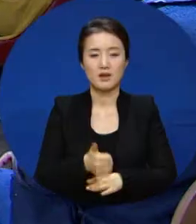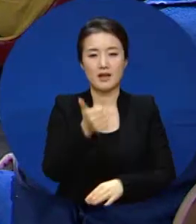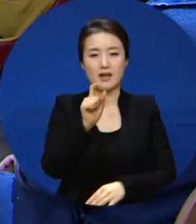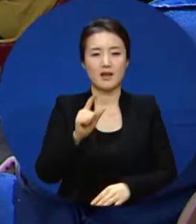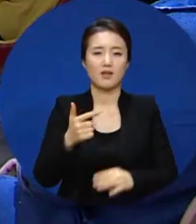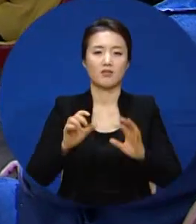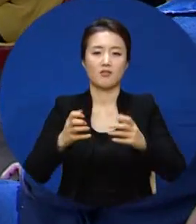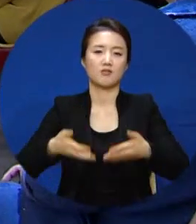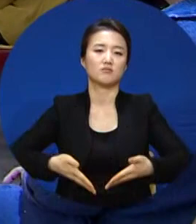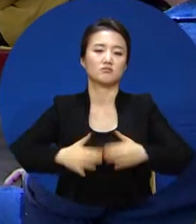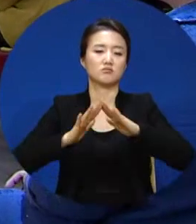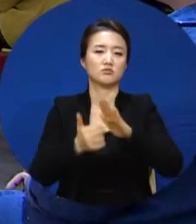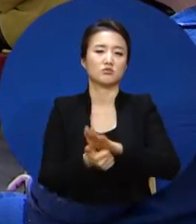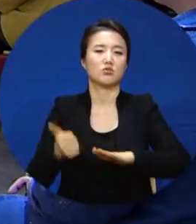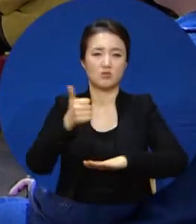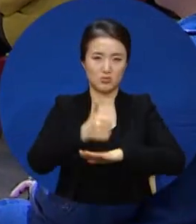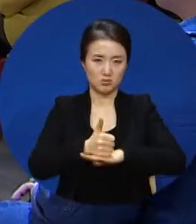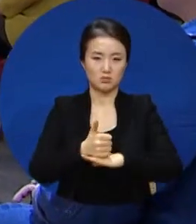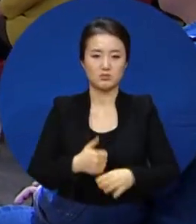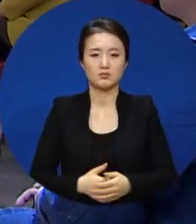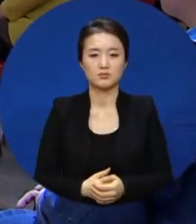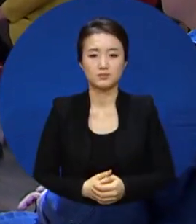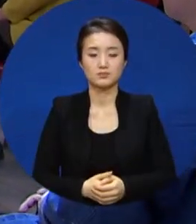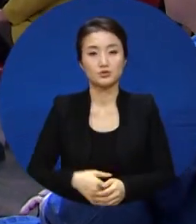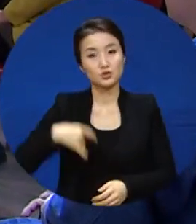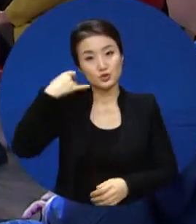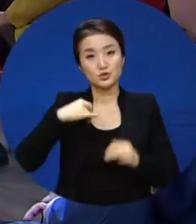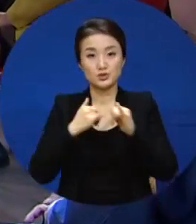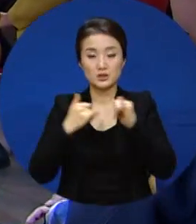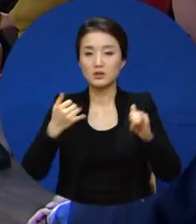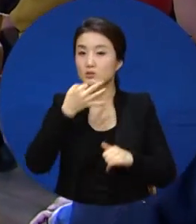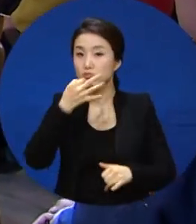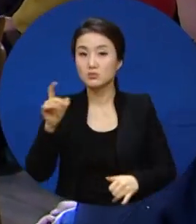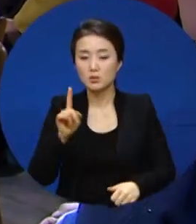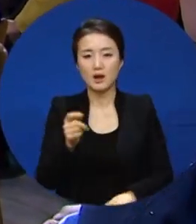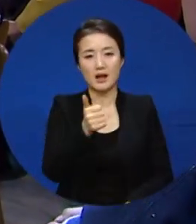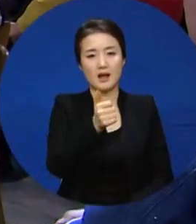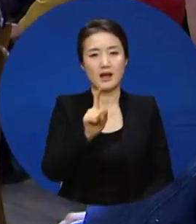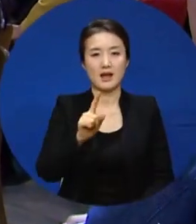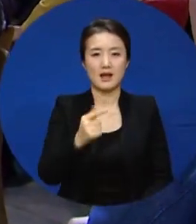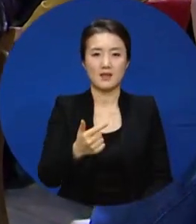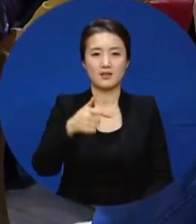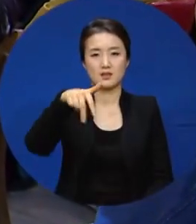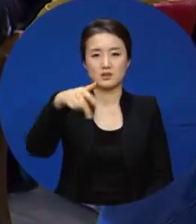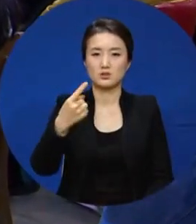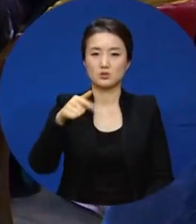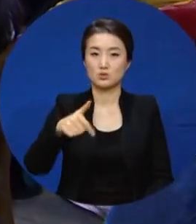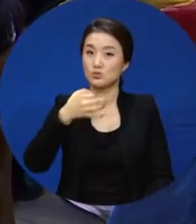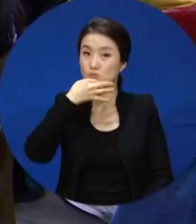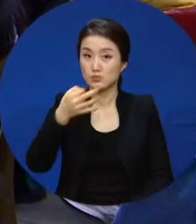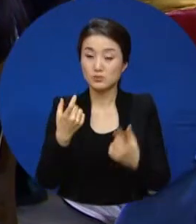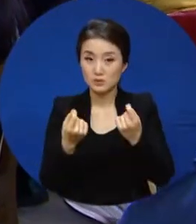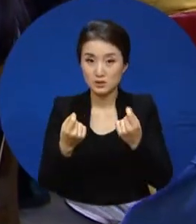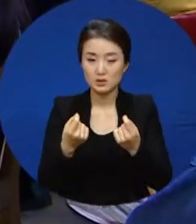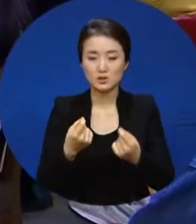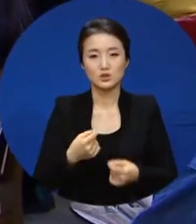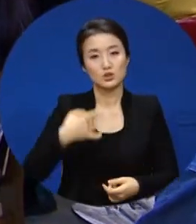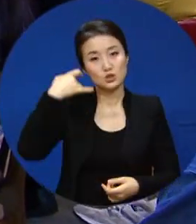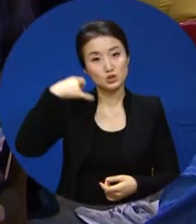그래서 우리가 중국 사람들을 무슨 적 이라고 해요 한족 중국 문자를